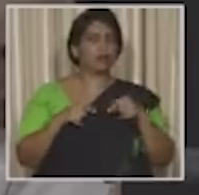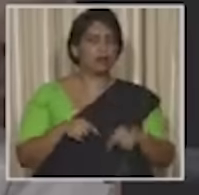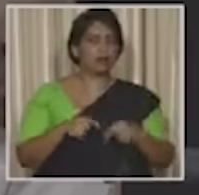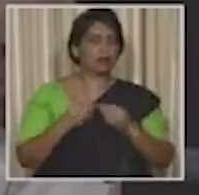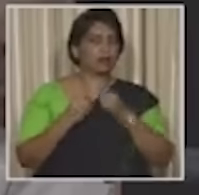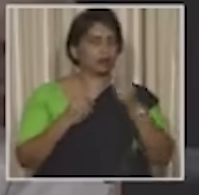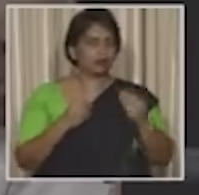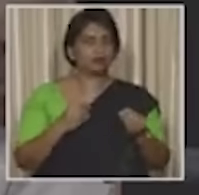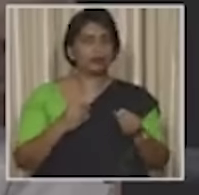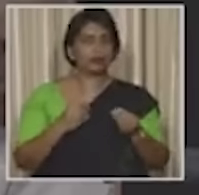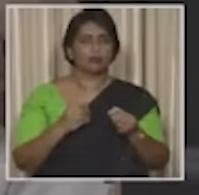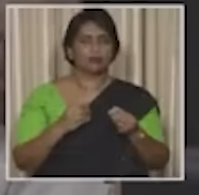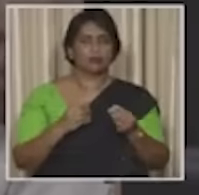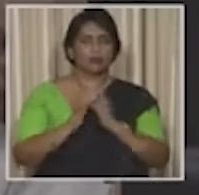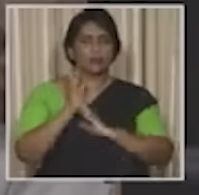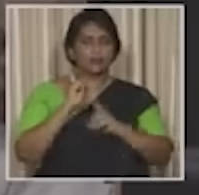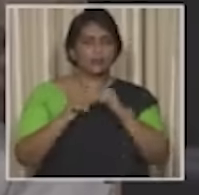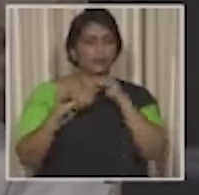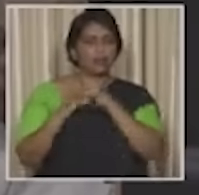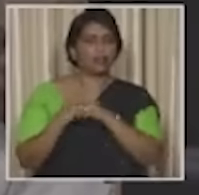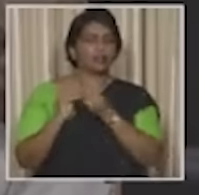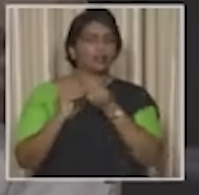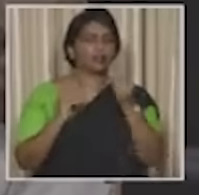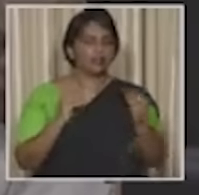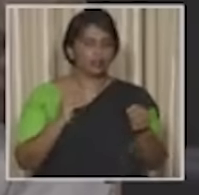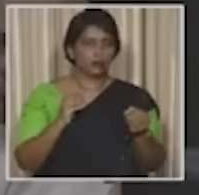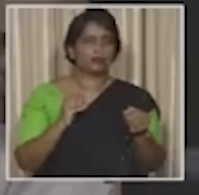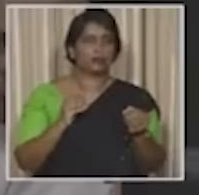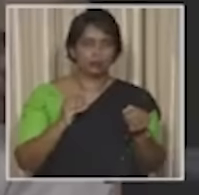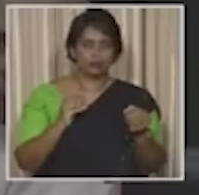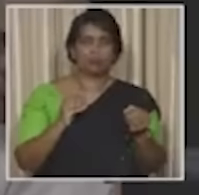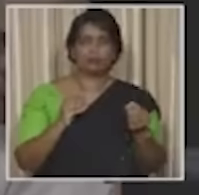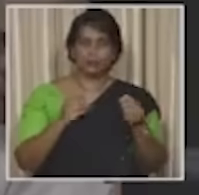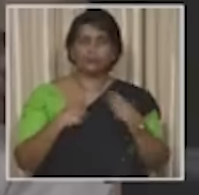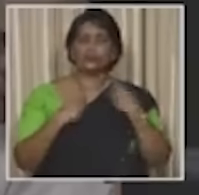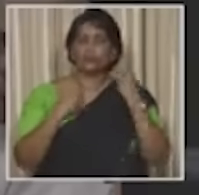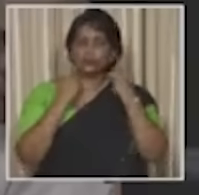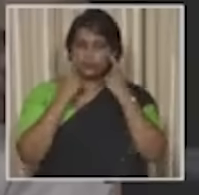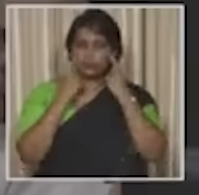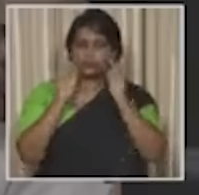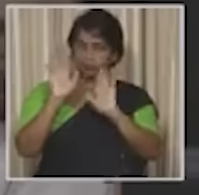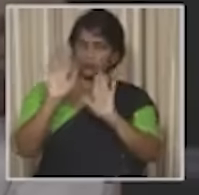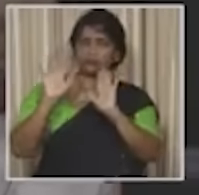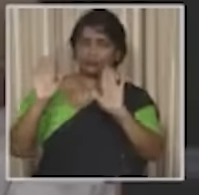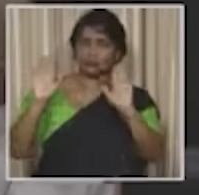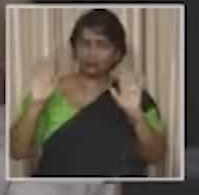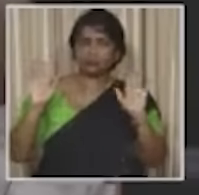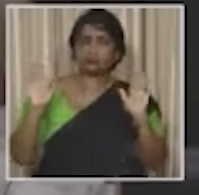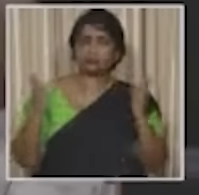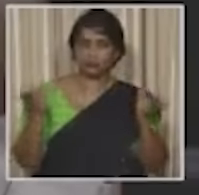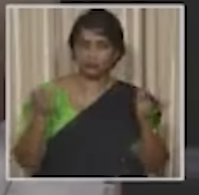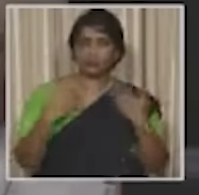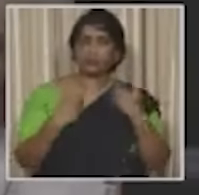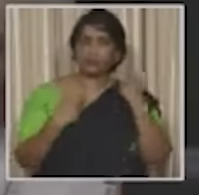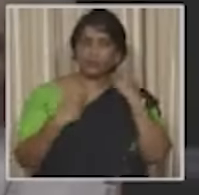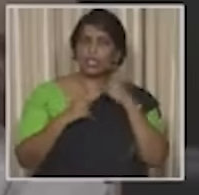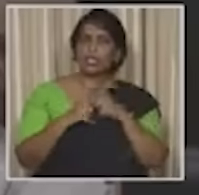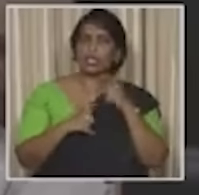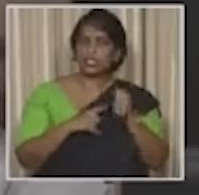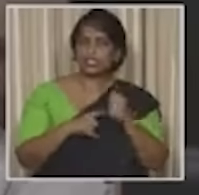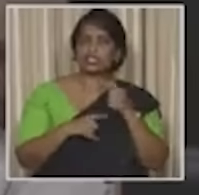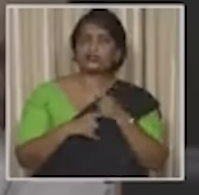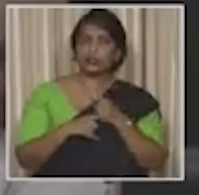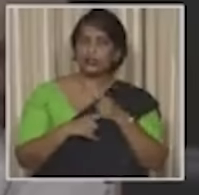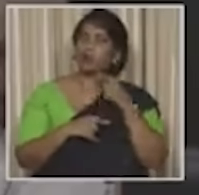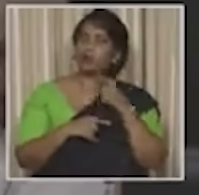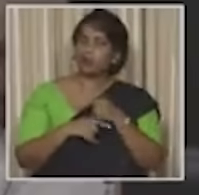නම් ඒක එන්න තියෙන අමාත්‍යංශය ඇතුලේ. හරි. ඉතින් අපි දාන්නේ ඉතින් මට කතා කරන් දෙන්න. මේක අපි දන්නවා ඉංජිනේරුව